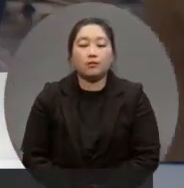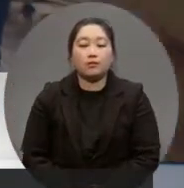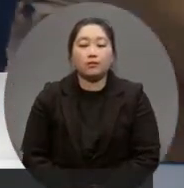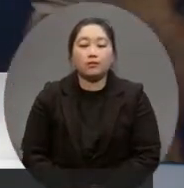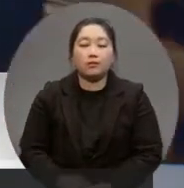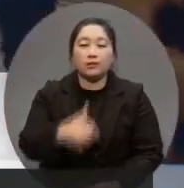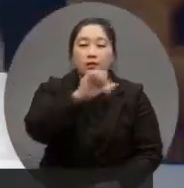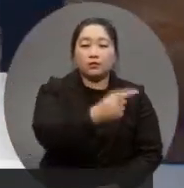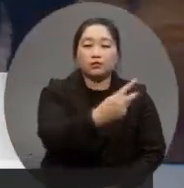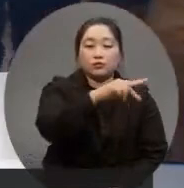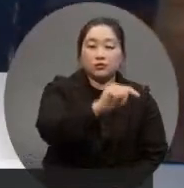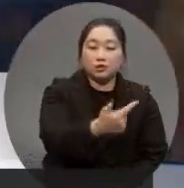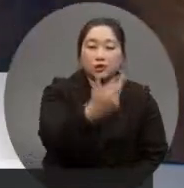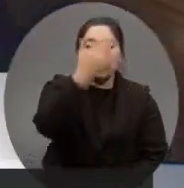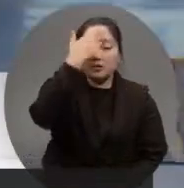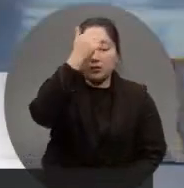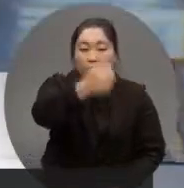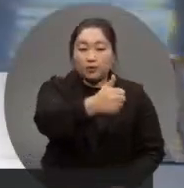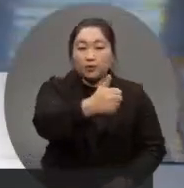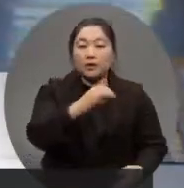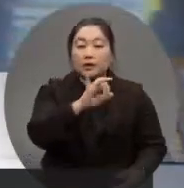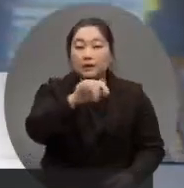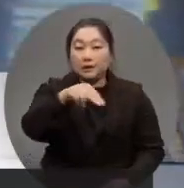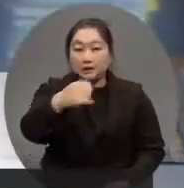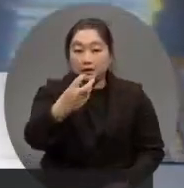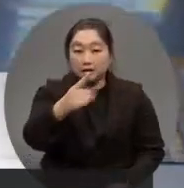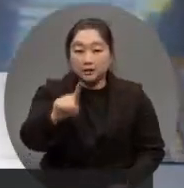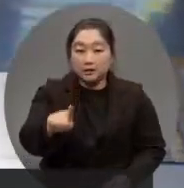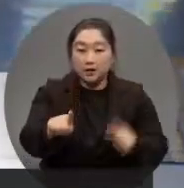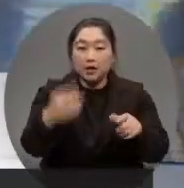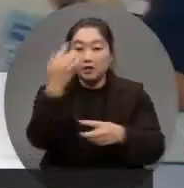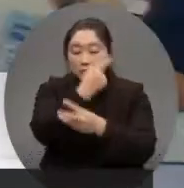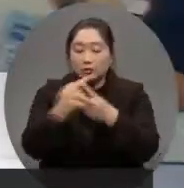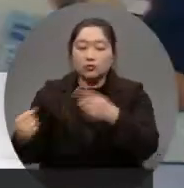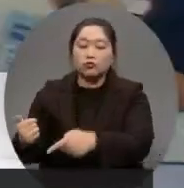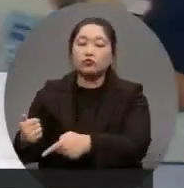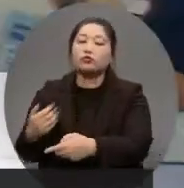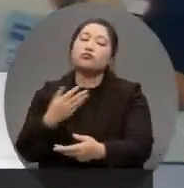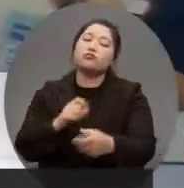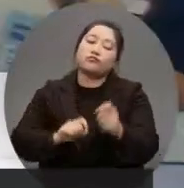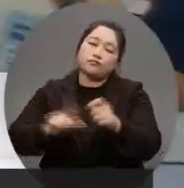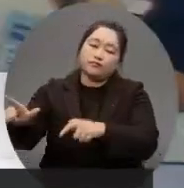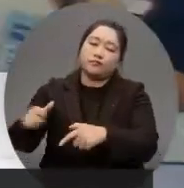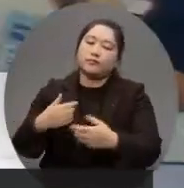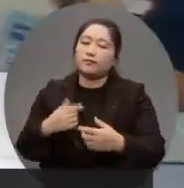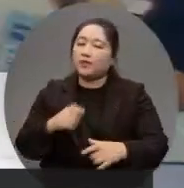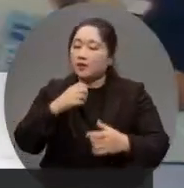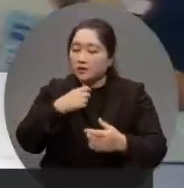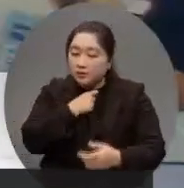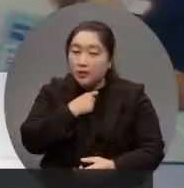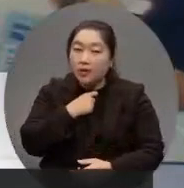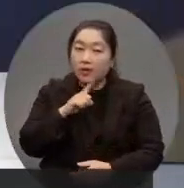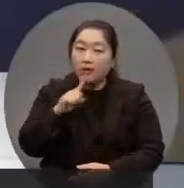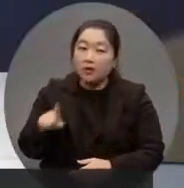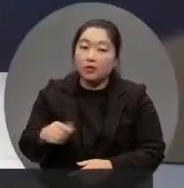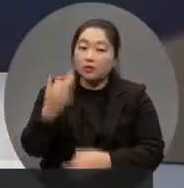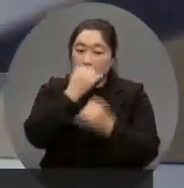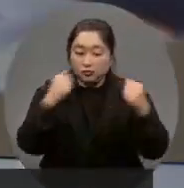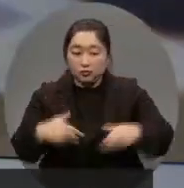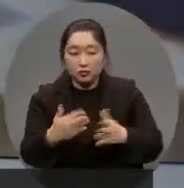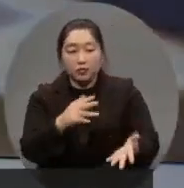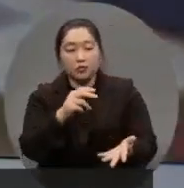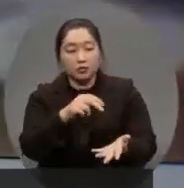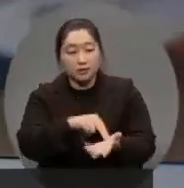군산에 본사를 두고 있는 이스타 항공이 청주공항을 주력 공항으로 이용하겠다고 선언했는데 충청북도는